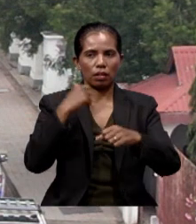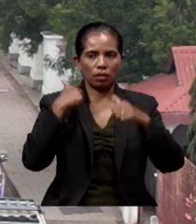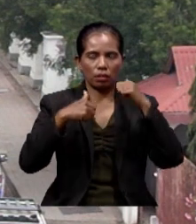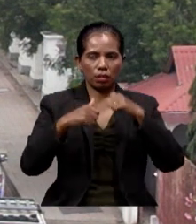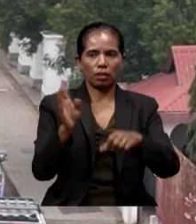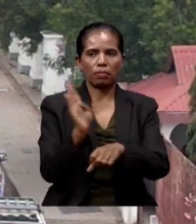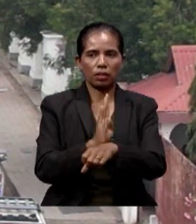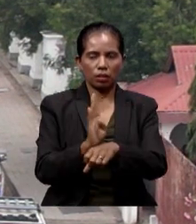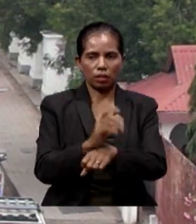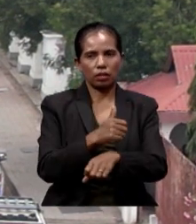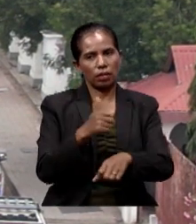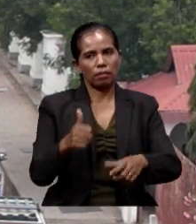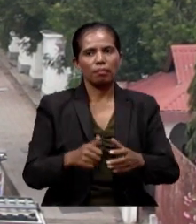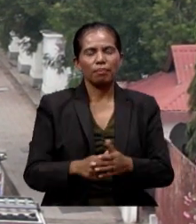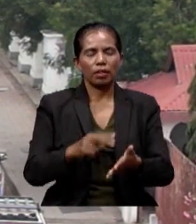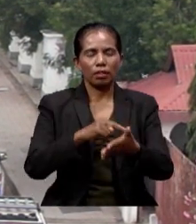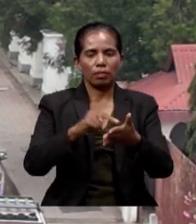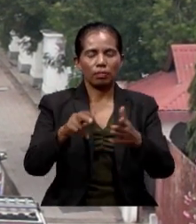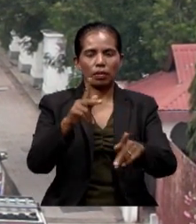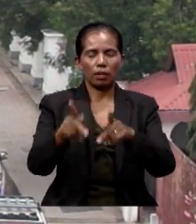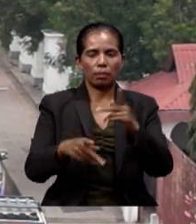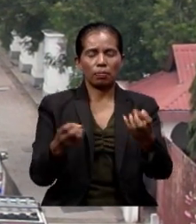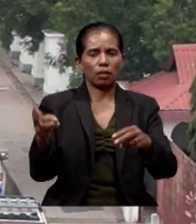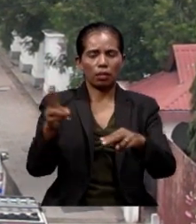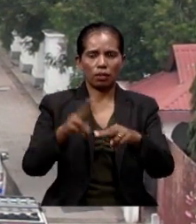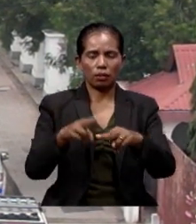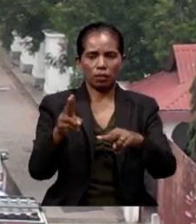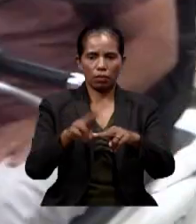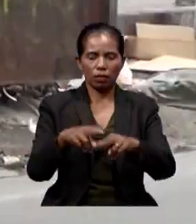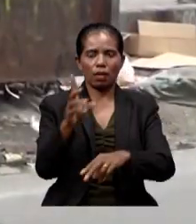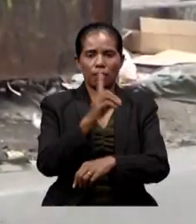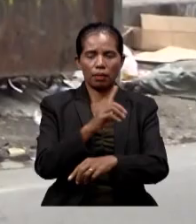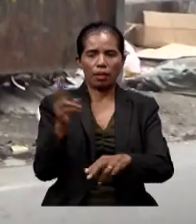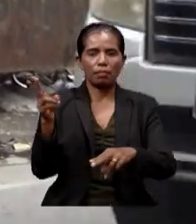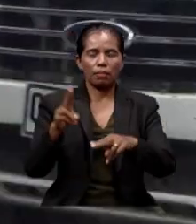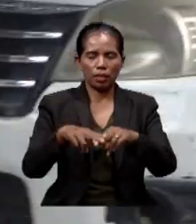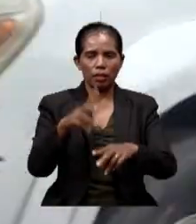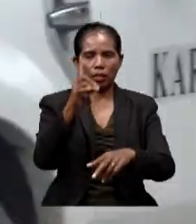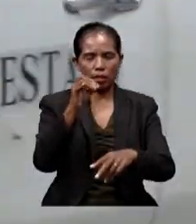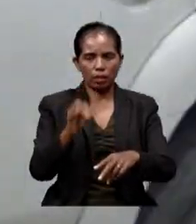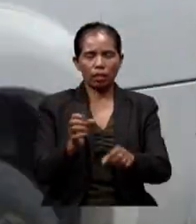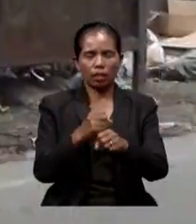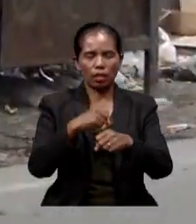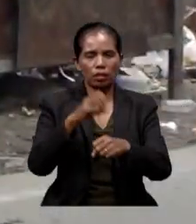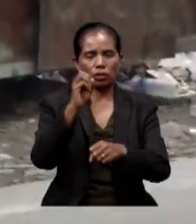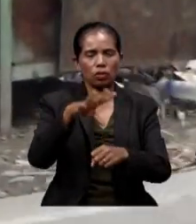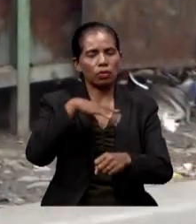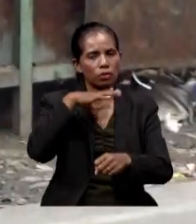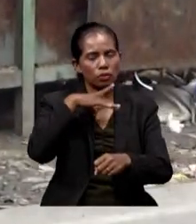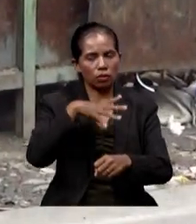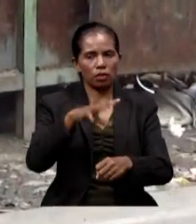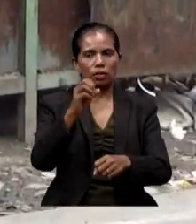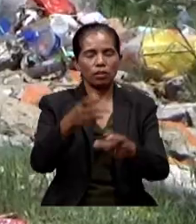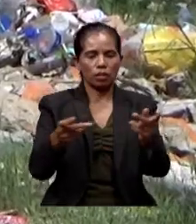selutan. O número população neve cada lorong aumenta e a capital dili, produção lixo mos aumenta to lixo na clecar